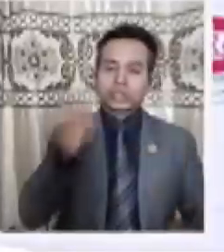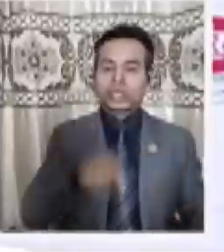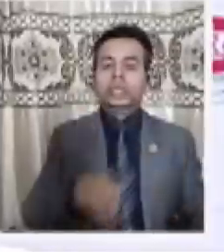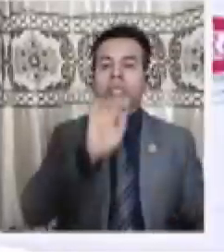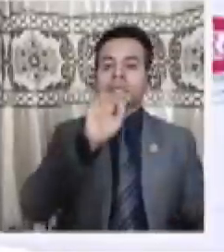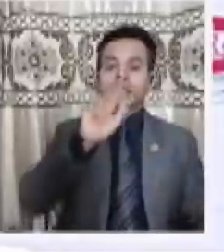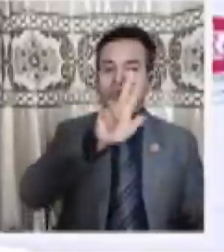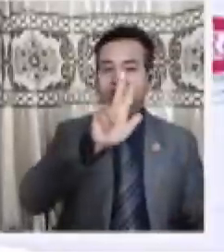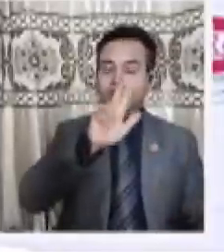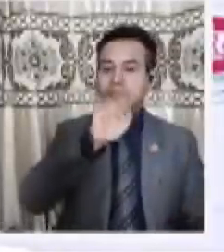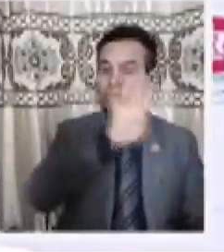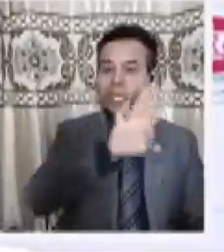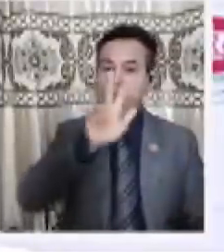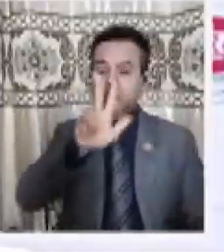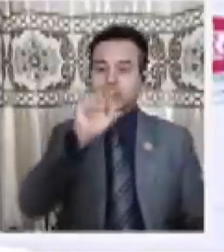48.17%।